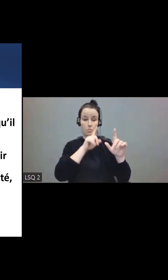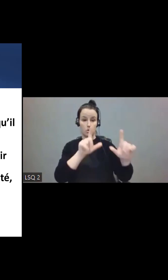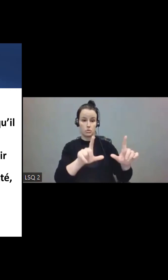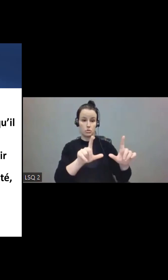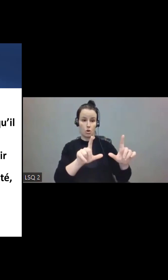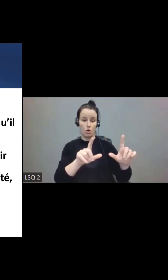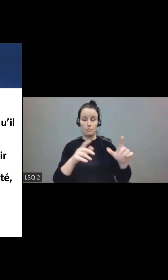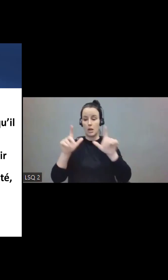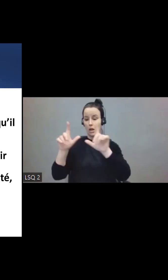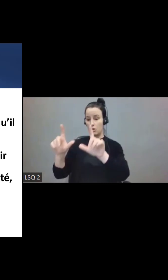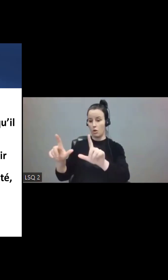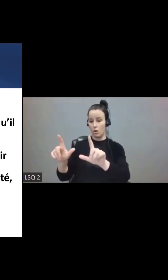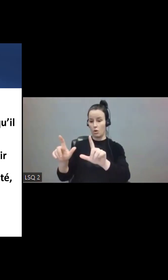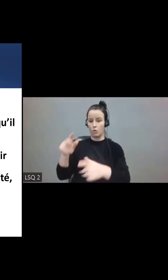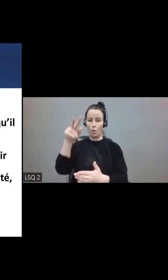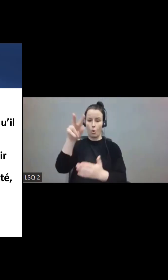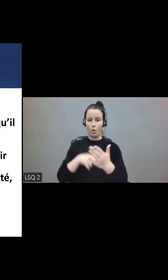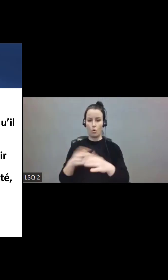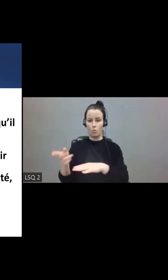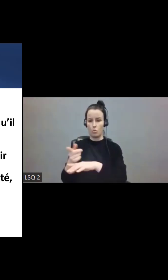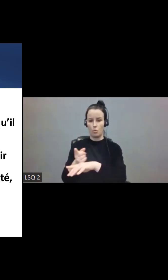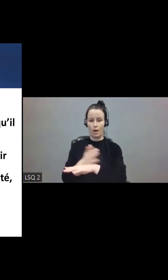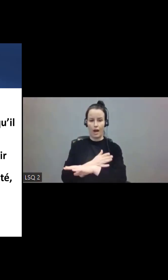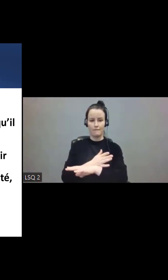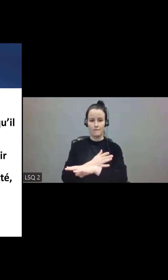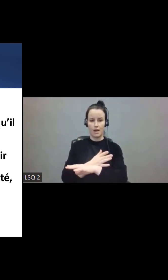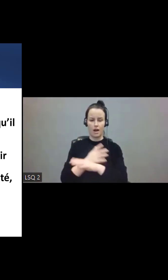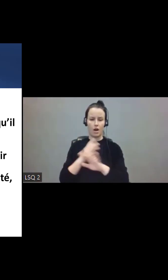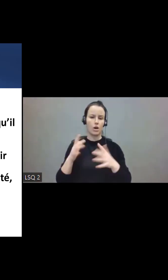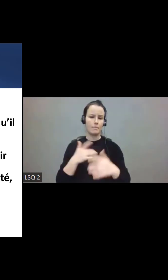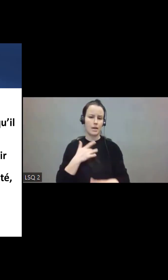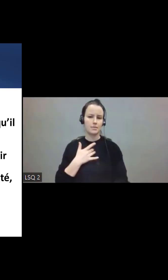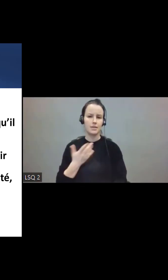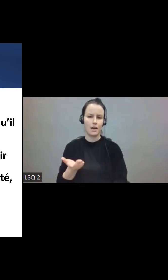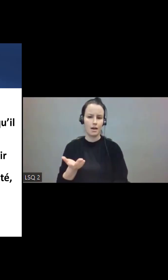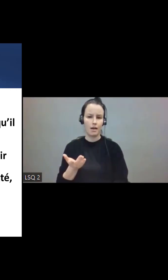Donc, quelle serait votre impression avant de rencontrer cette personne? Quelles seraient les différences?